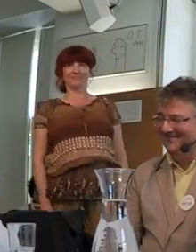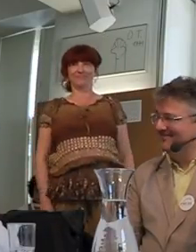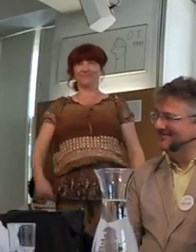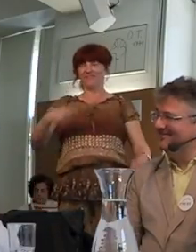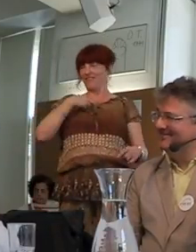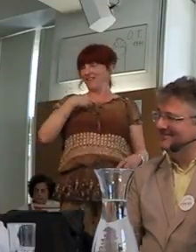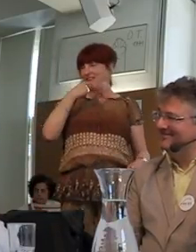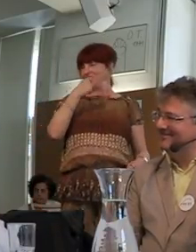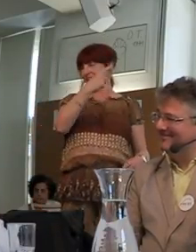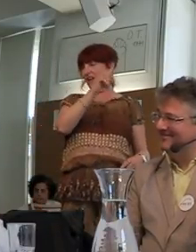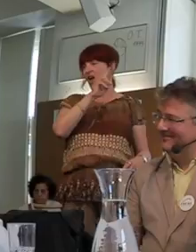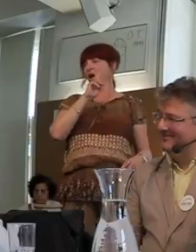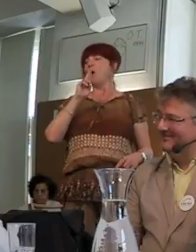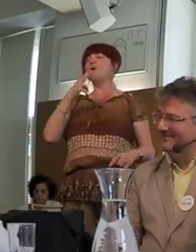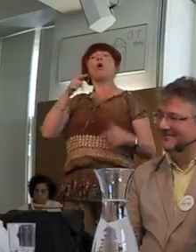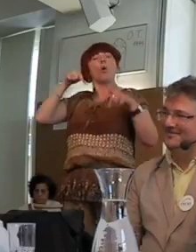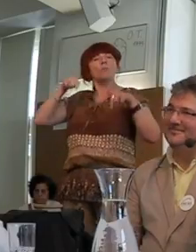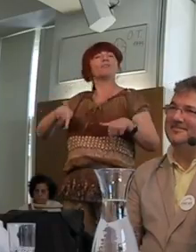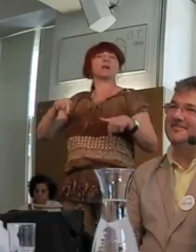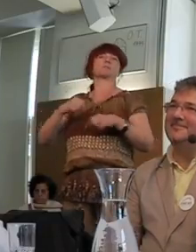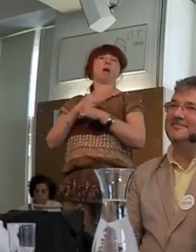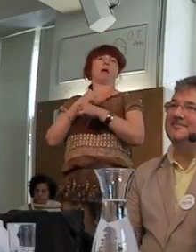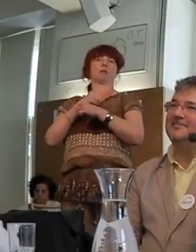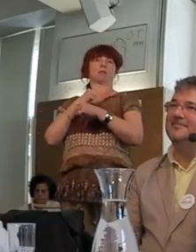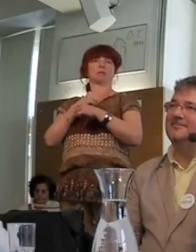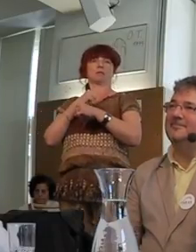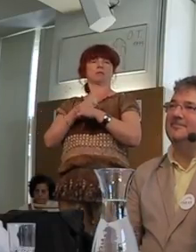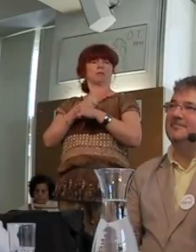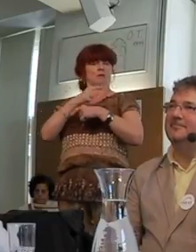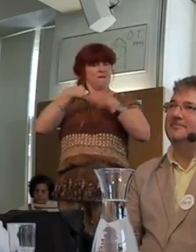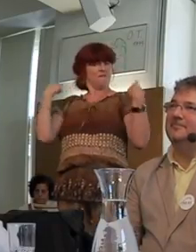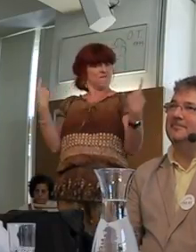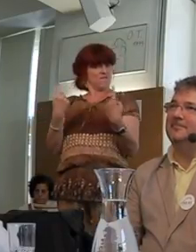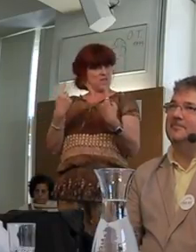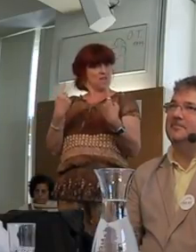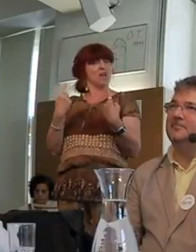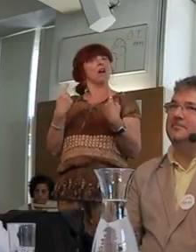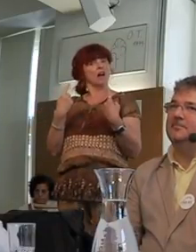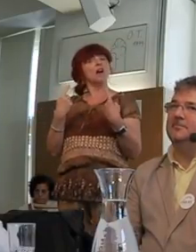sondern ich gehe darauf ein, warum machen wir das Ganze überhaupt? Ich glaube, wir machen es nicht, weil wir